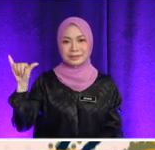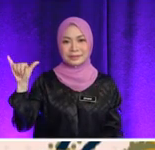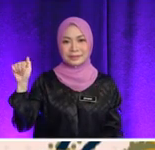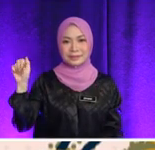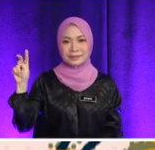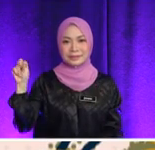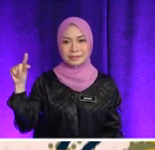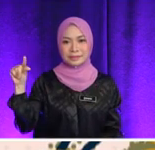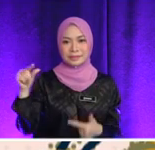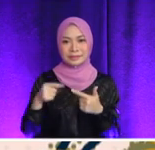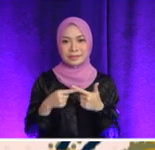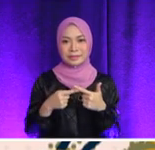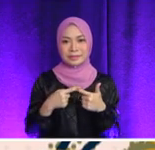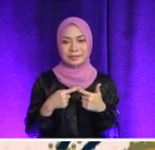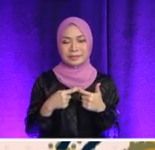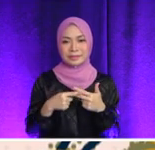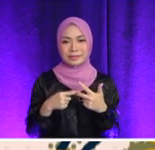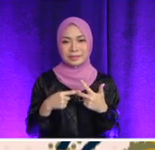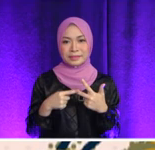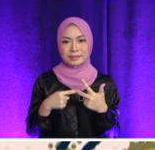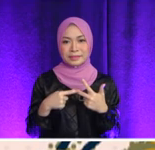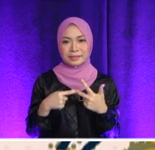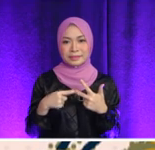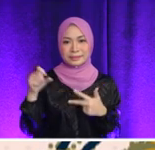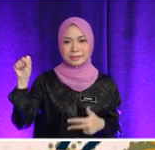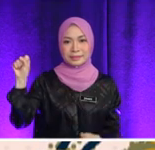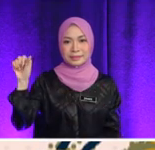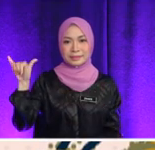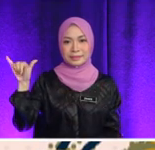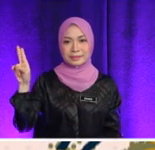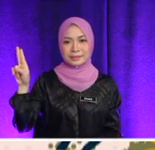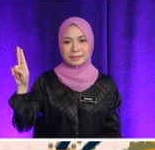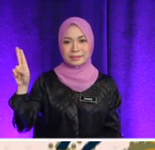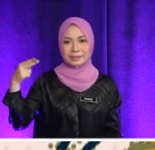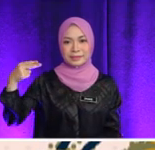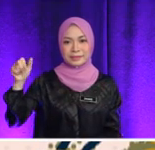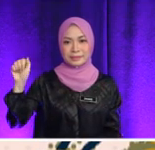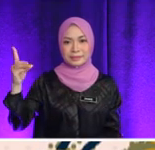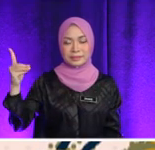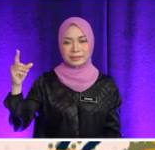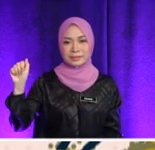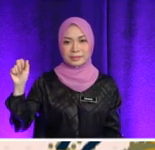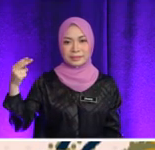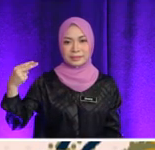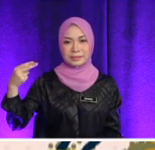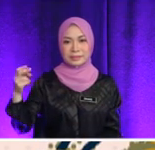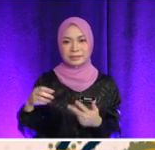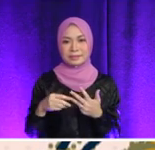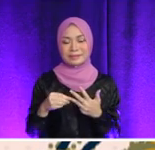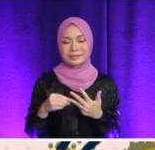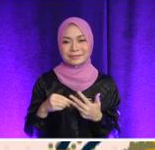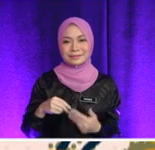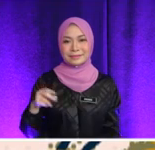baik seterusnya Syuhada dan akhir sekali Nur Zulaika Oke